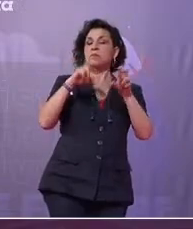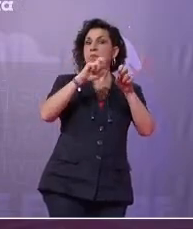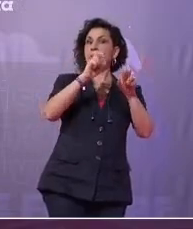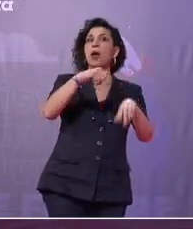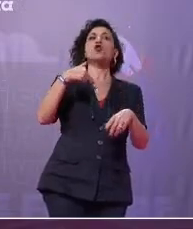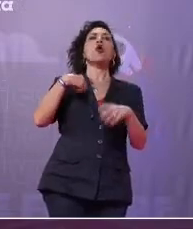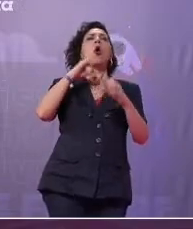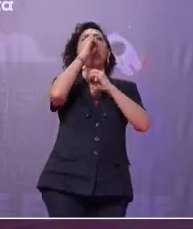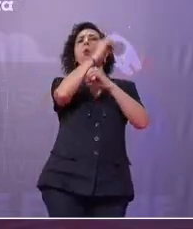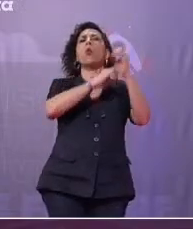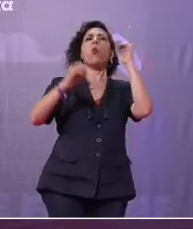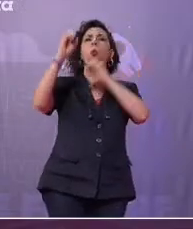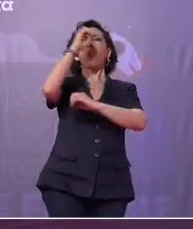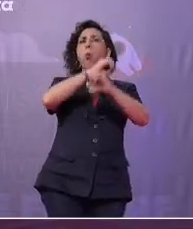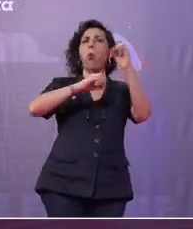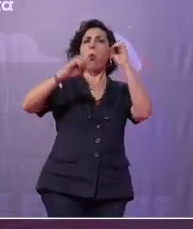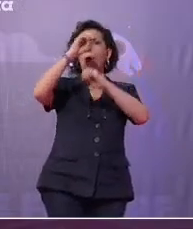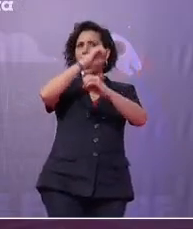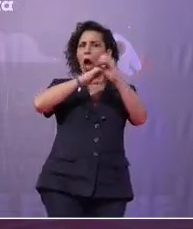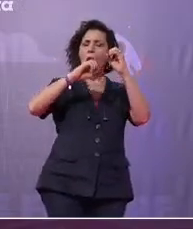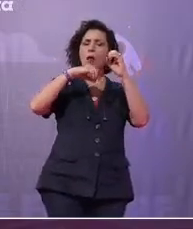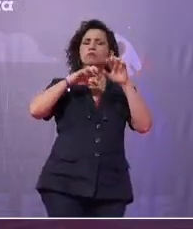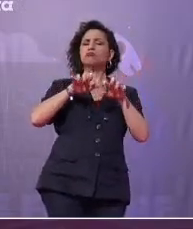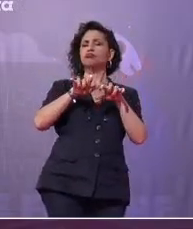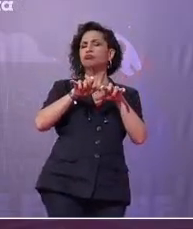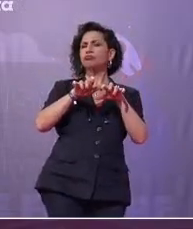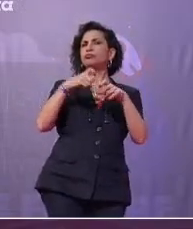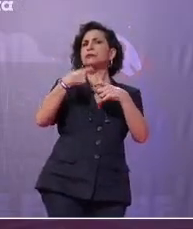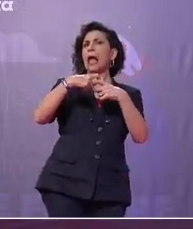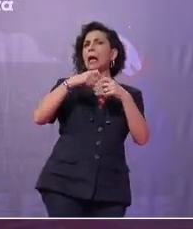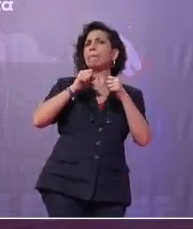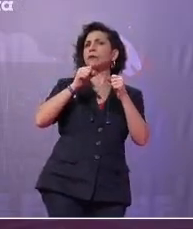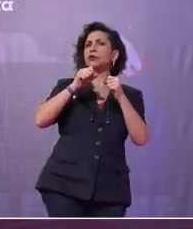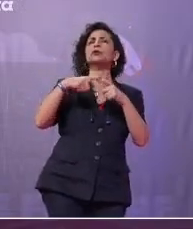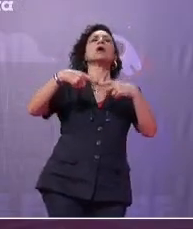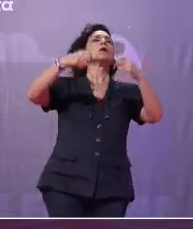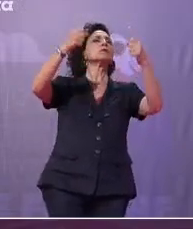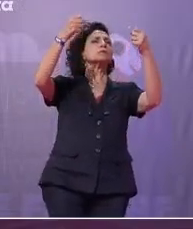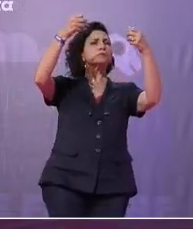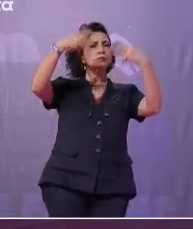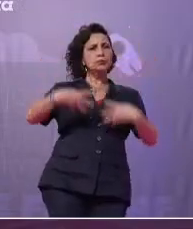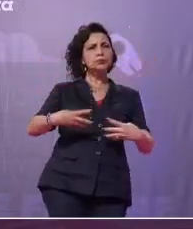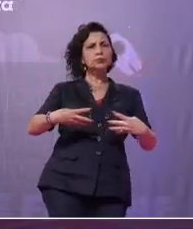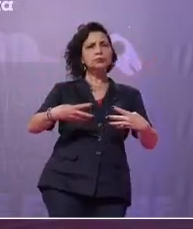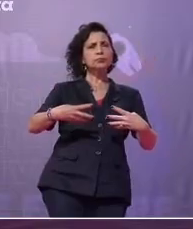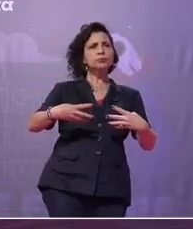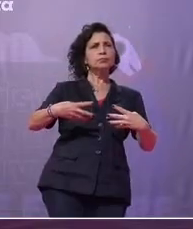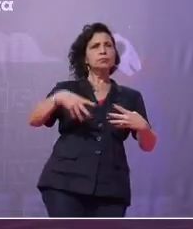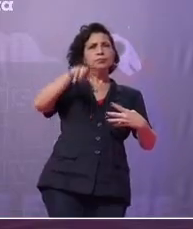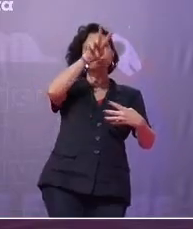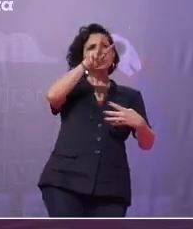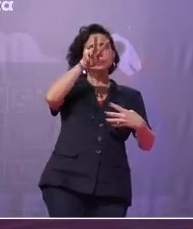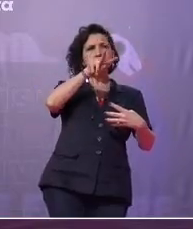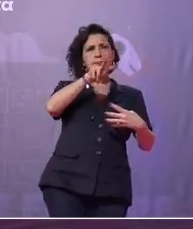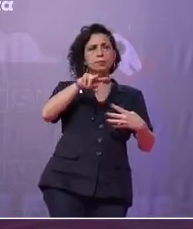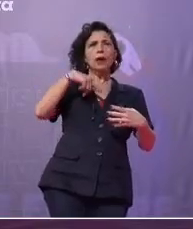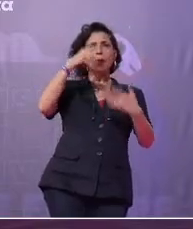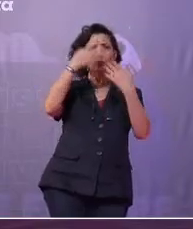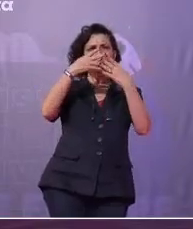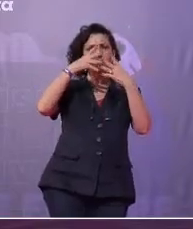mi trovavo inondato di risultati possibili dovevo diventare un esperto di scarpe da running e poi piano